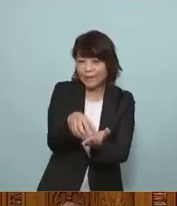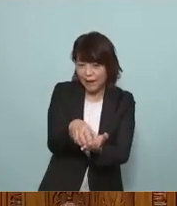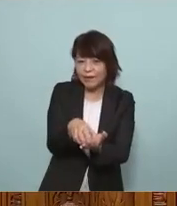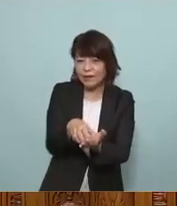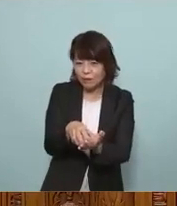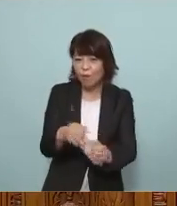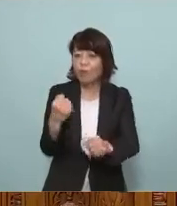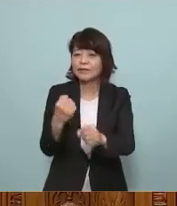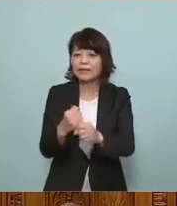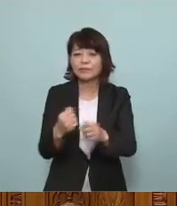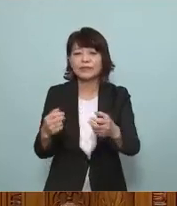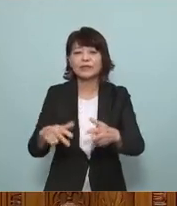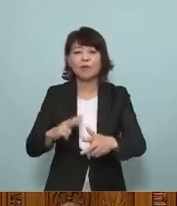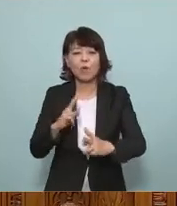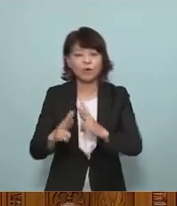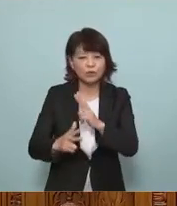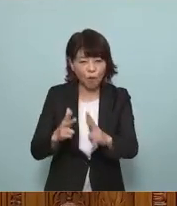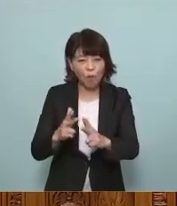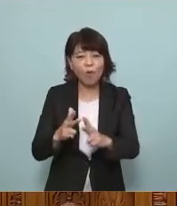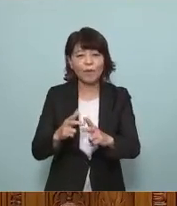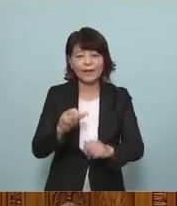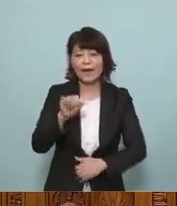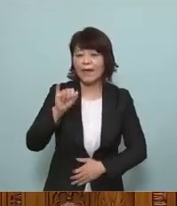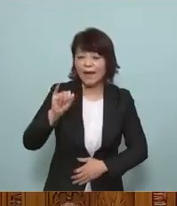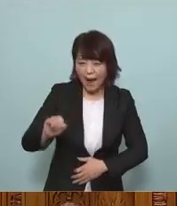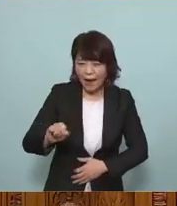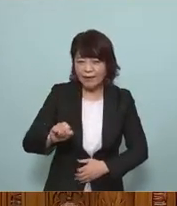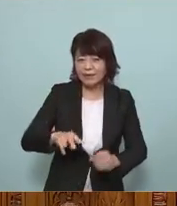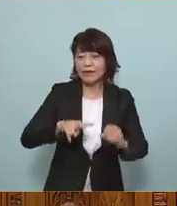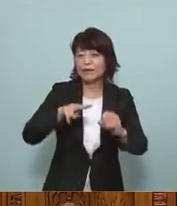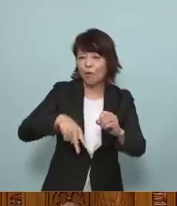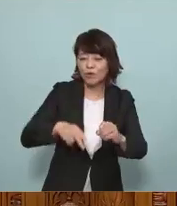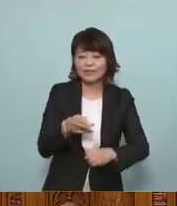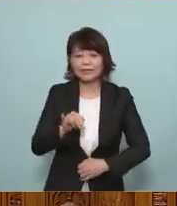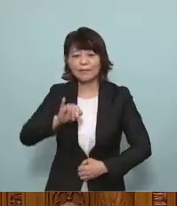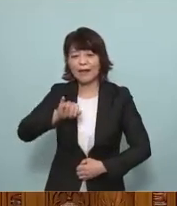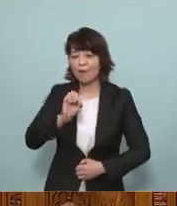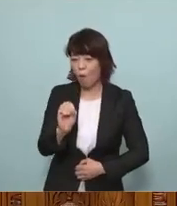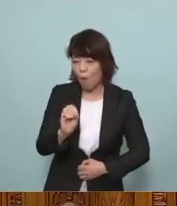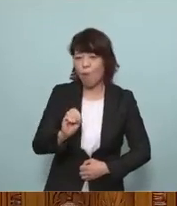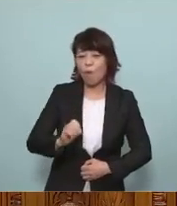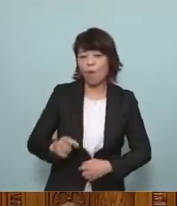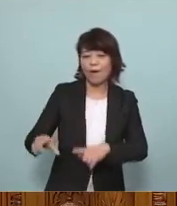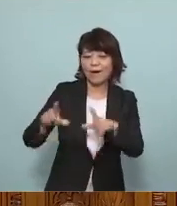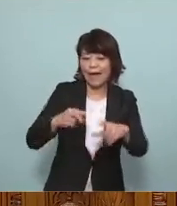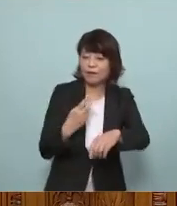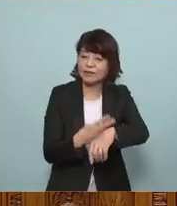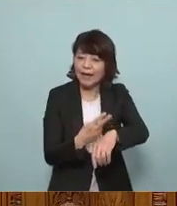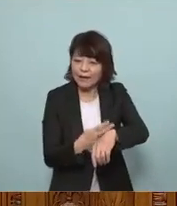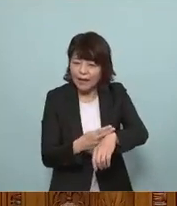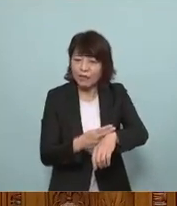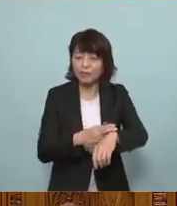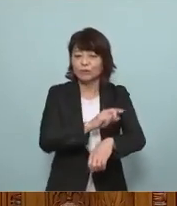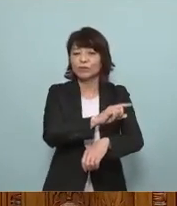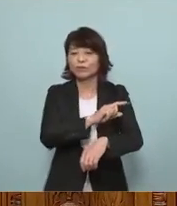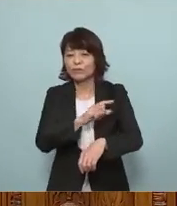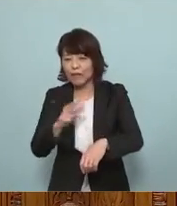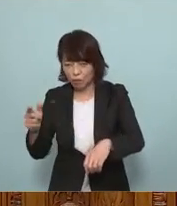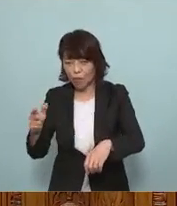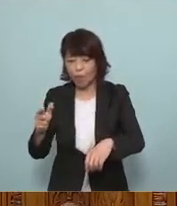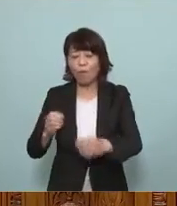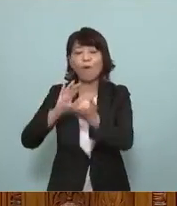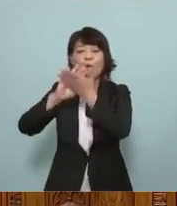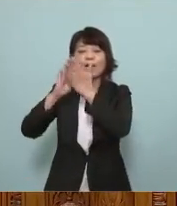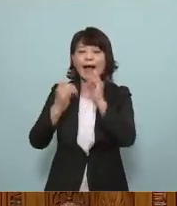子、バイオ、ライフサイエンス、光通信、宇宙、海洋といった分野に対する官民